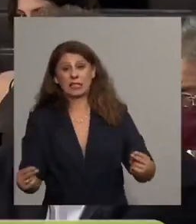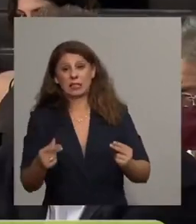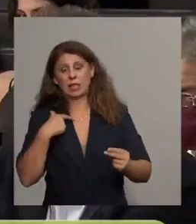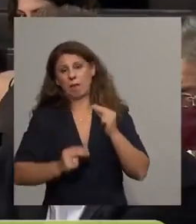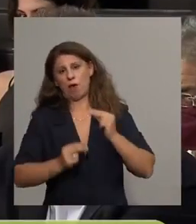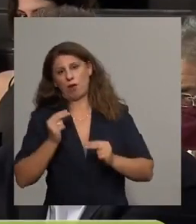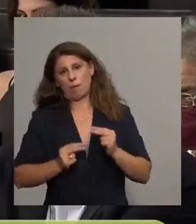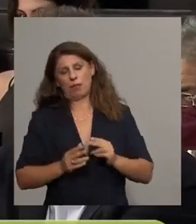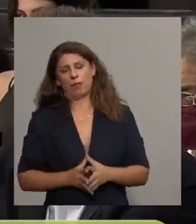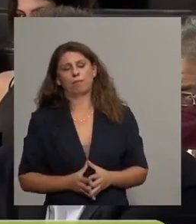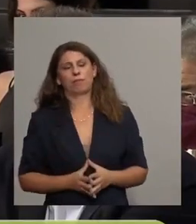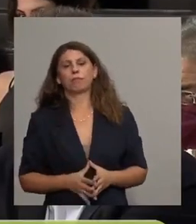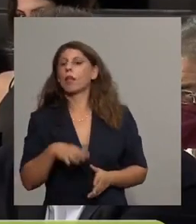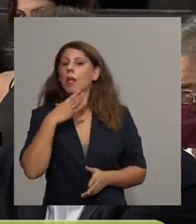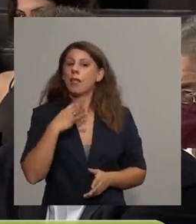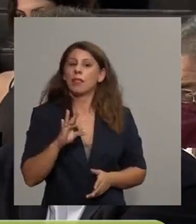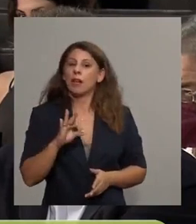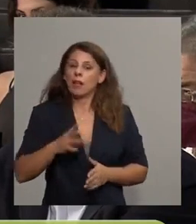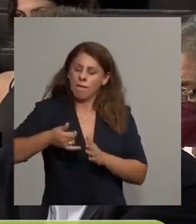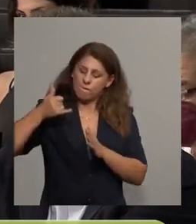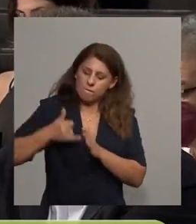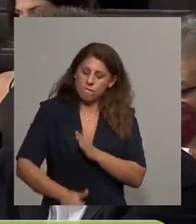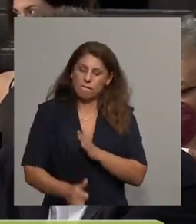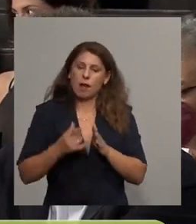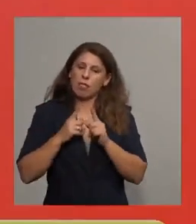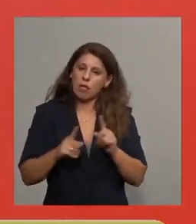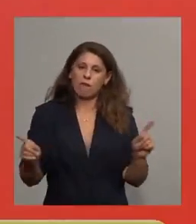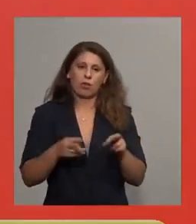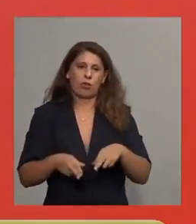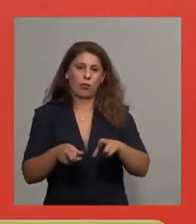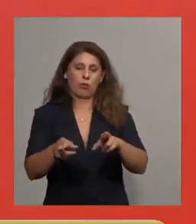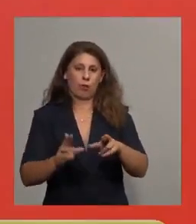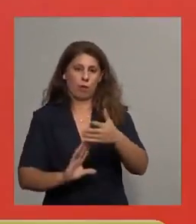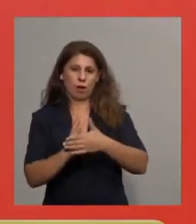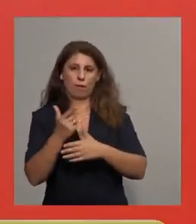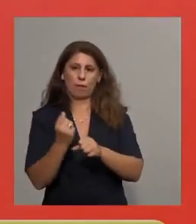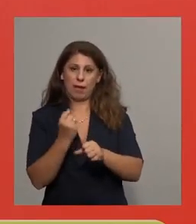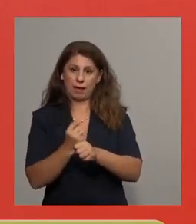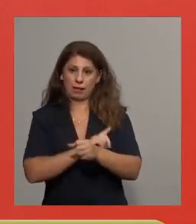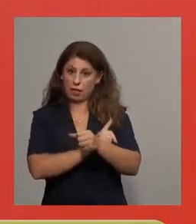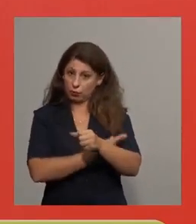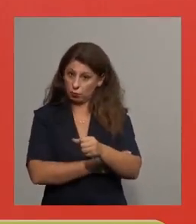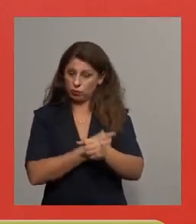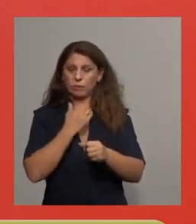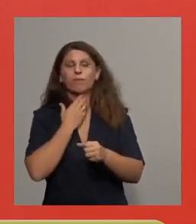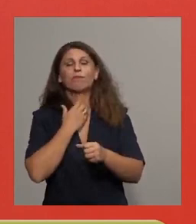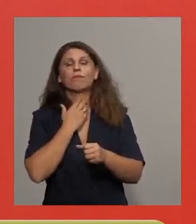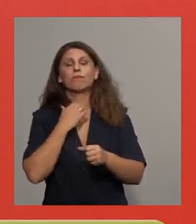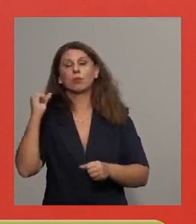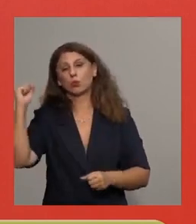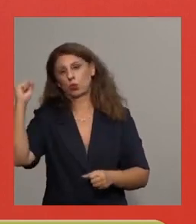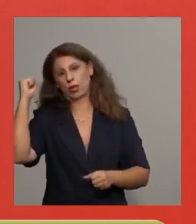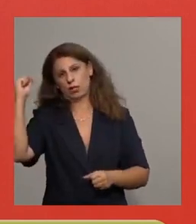τα προβλήματά τους, δηλαδή ένα ριζικά διαφορετικό δρόμο ανάπτυξης με εργατική εξουσία, το